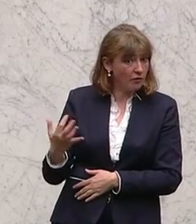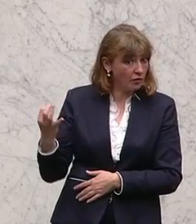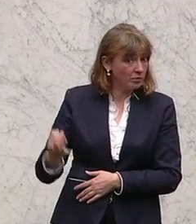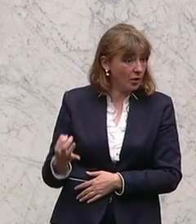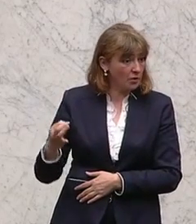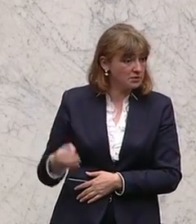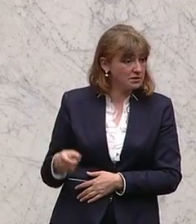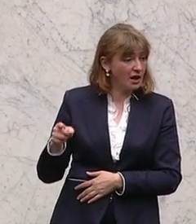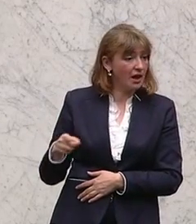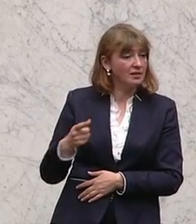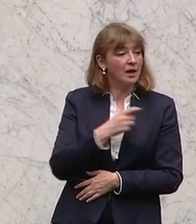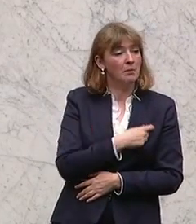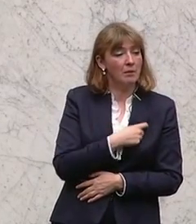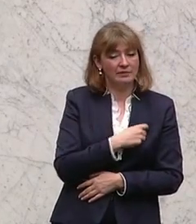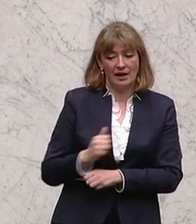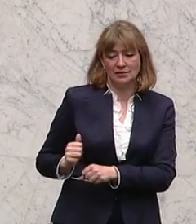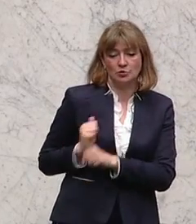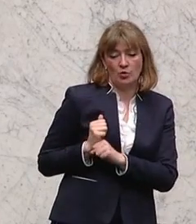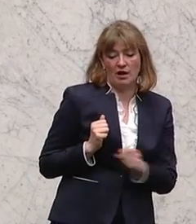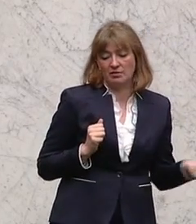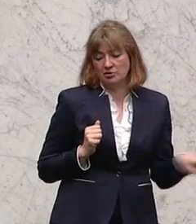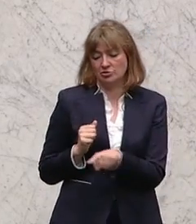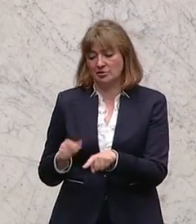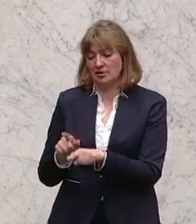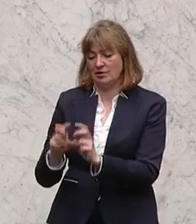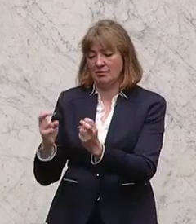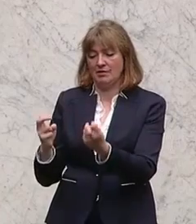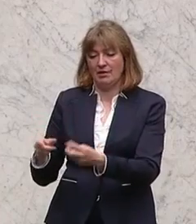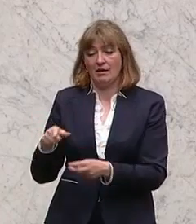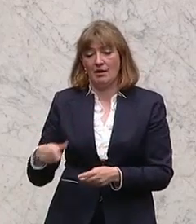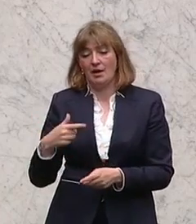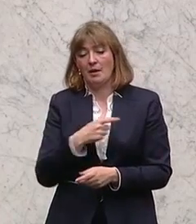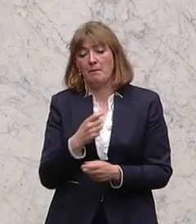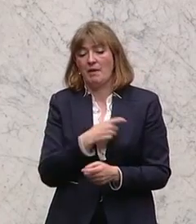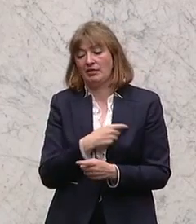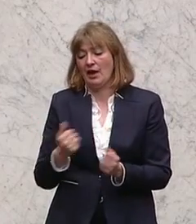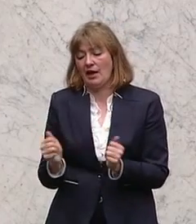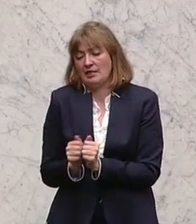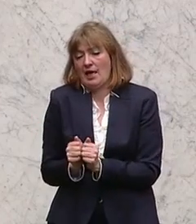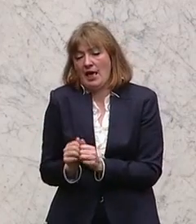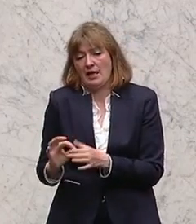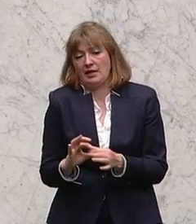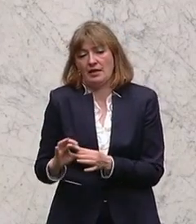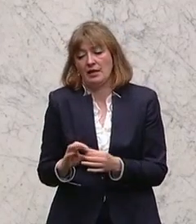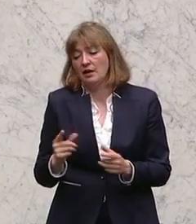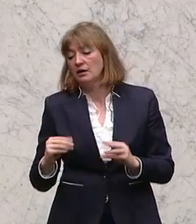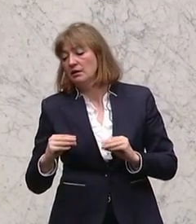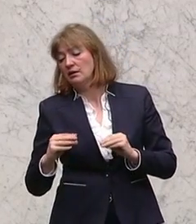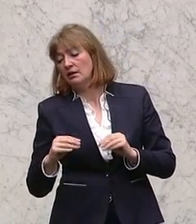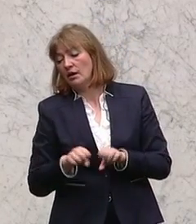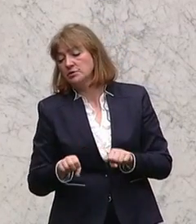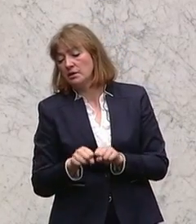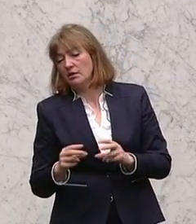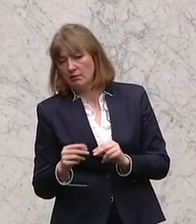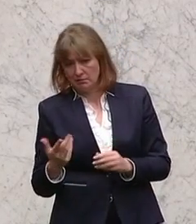91,5% von Parteisoldaten besetzt ist, von Menschen, die eng mit Parteien in Kontakt sind, wo Rücksprache herrscht,